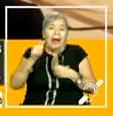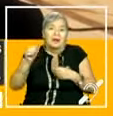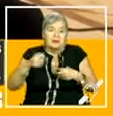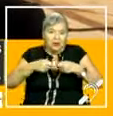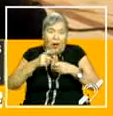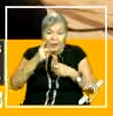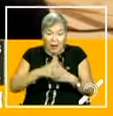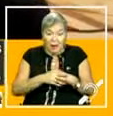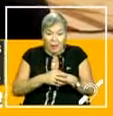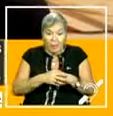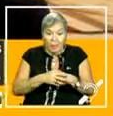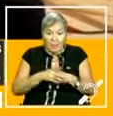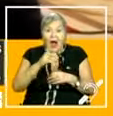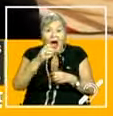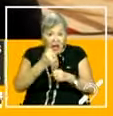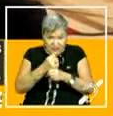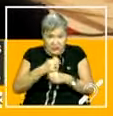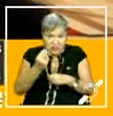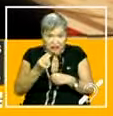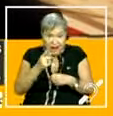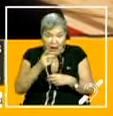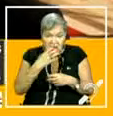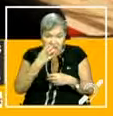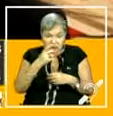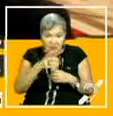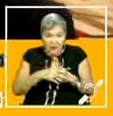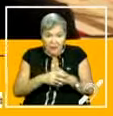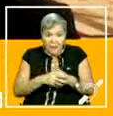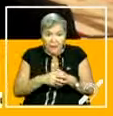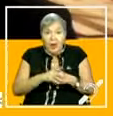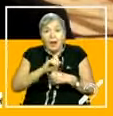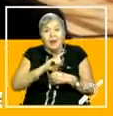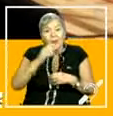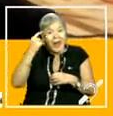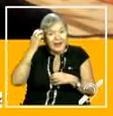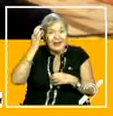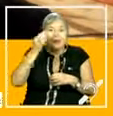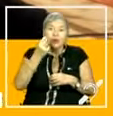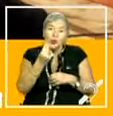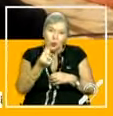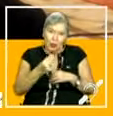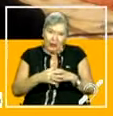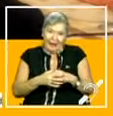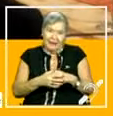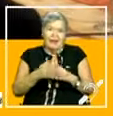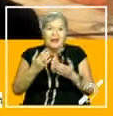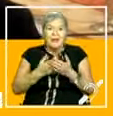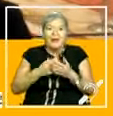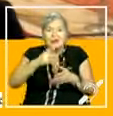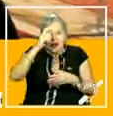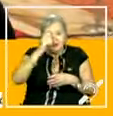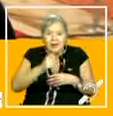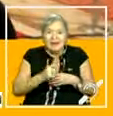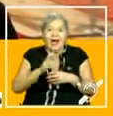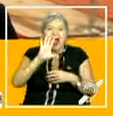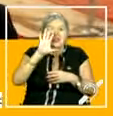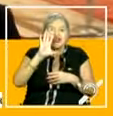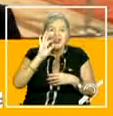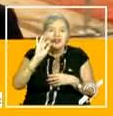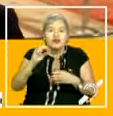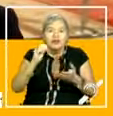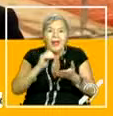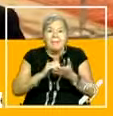pentru această ședință? Doar gânduri bune pentru respectarea celor 500.000 de români care